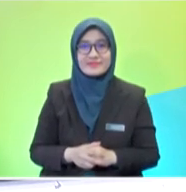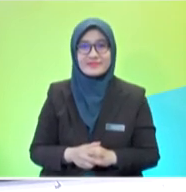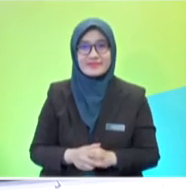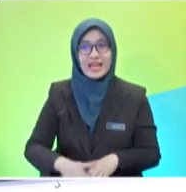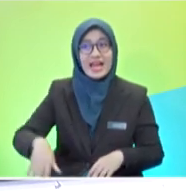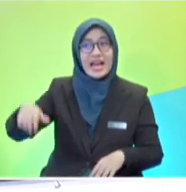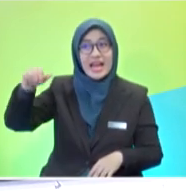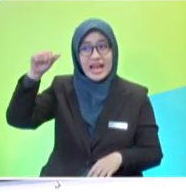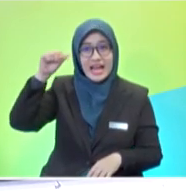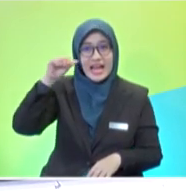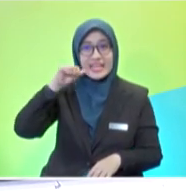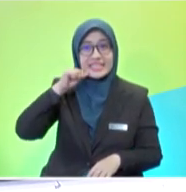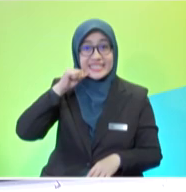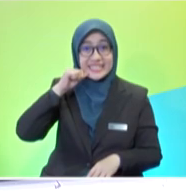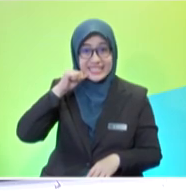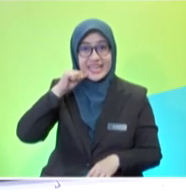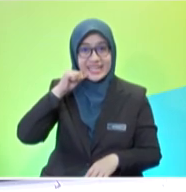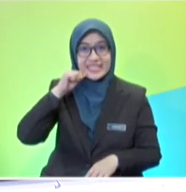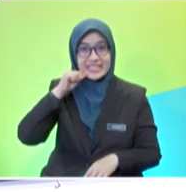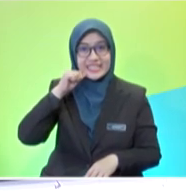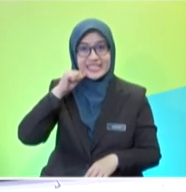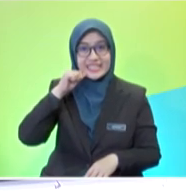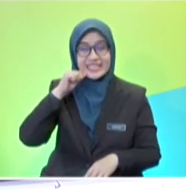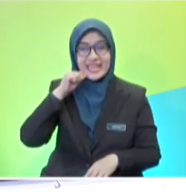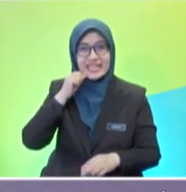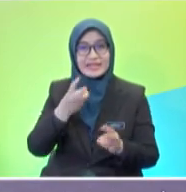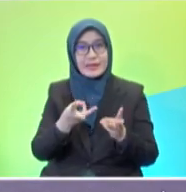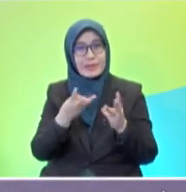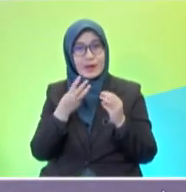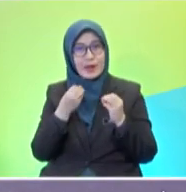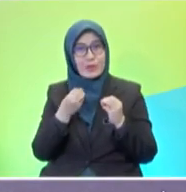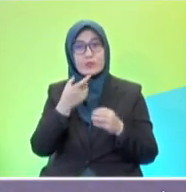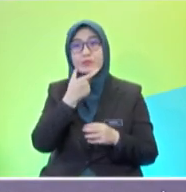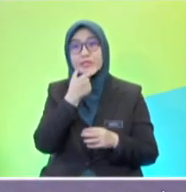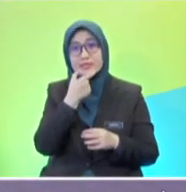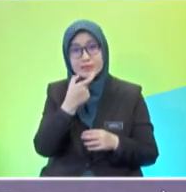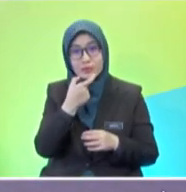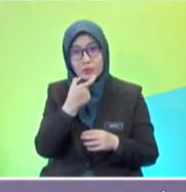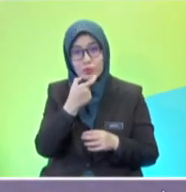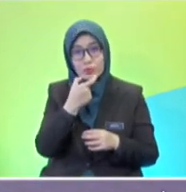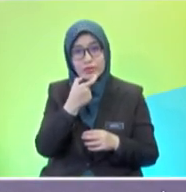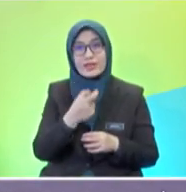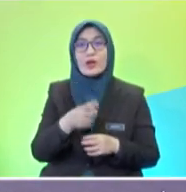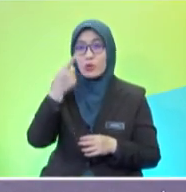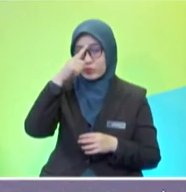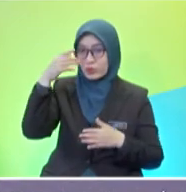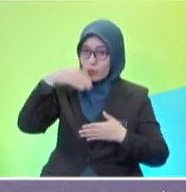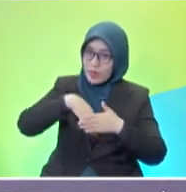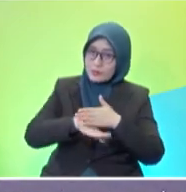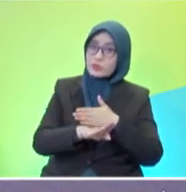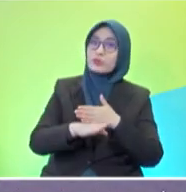alim alim Diana dapatkan biskuit untuk masukkan ke dalam bawang putihnya